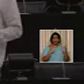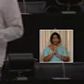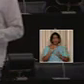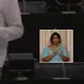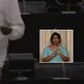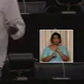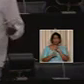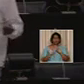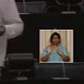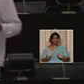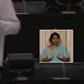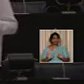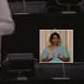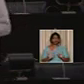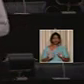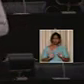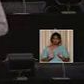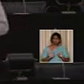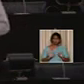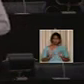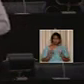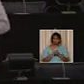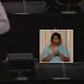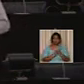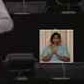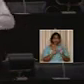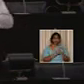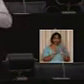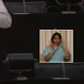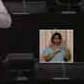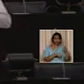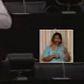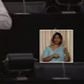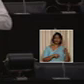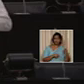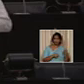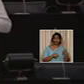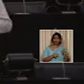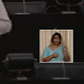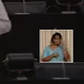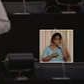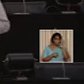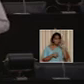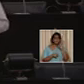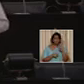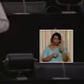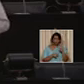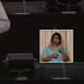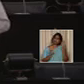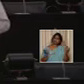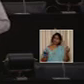දිනක් දීලා තියෙනවා. එතකොට ඇමතිවරුන්ට දෙනවා. මේවා අදුගානේ මාසිකට සැරයක් වත් එහෙම නැත්නම් නඩුක